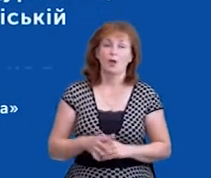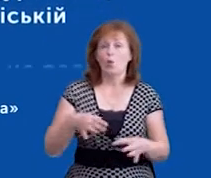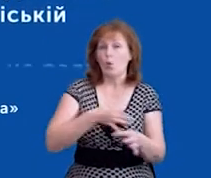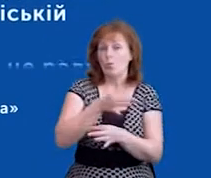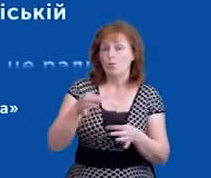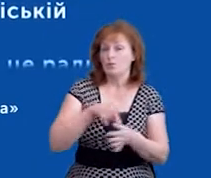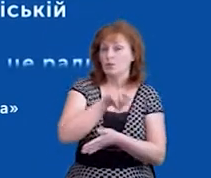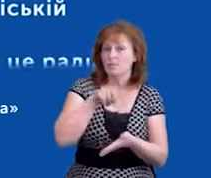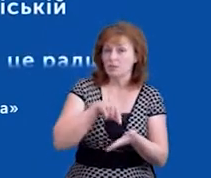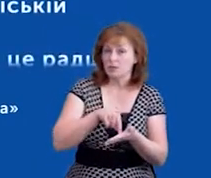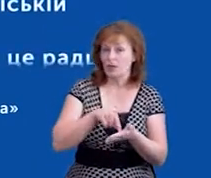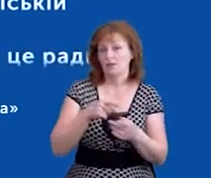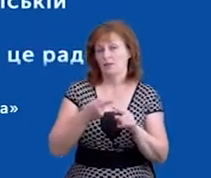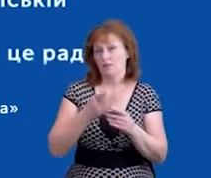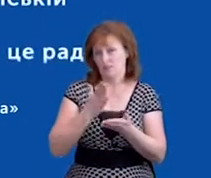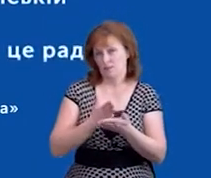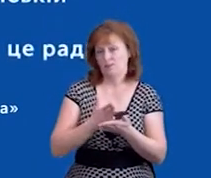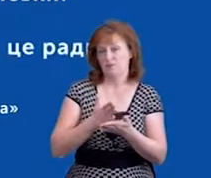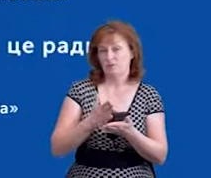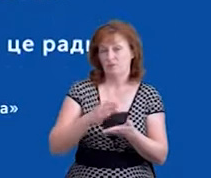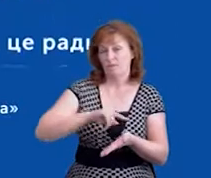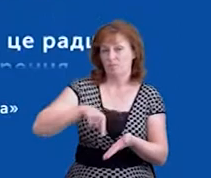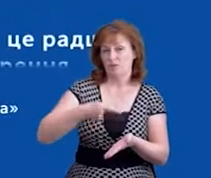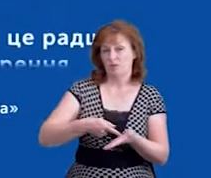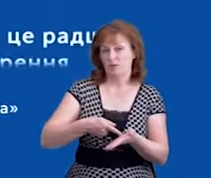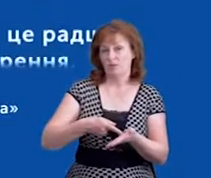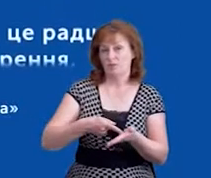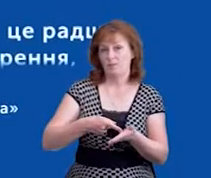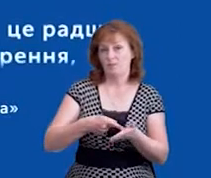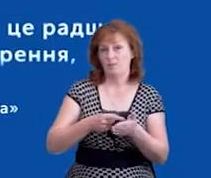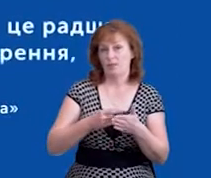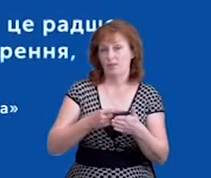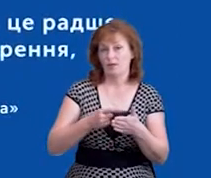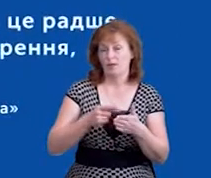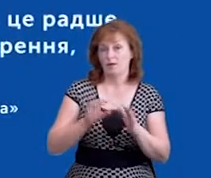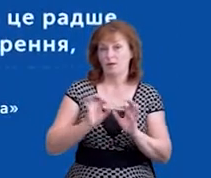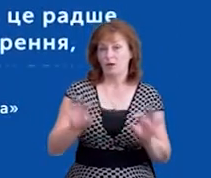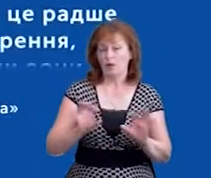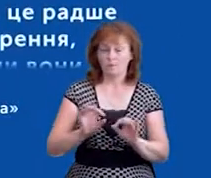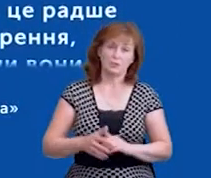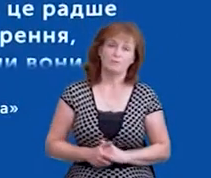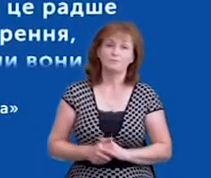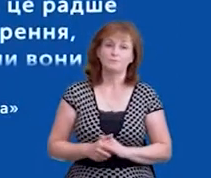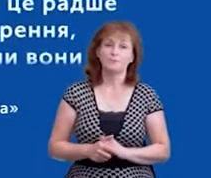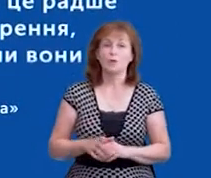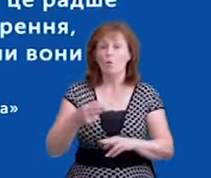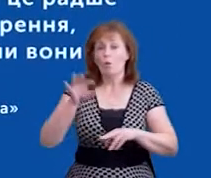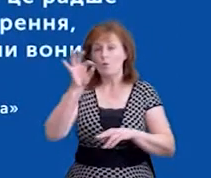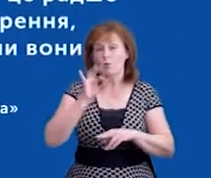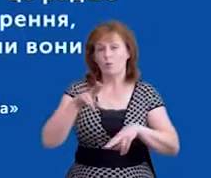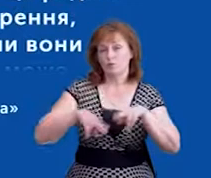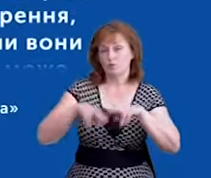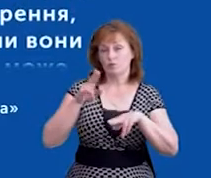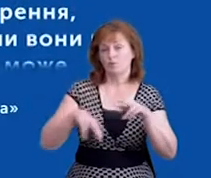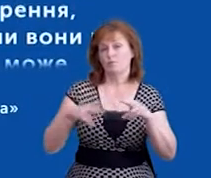обговорення питань, які мають загальноміський характер. Якраз вирішення питання про побудову палацу спорту